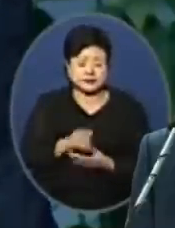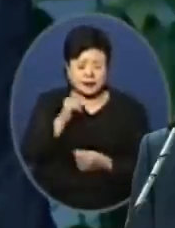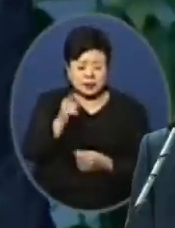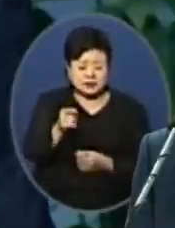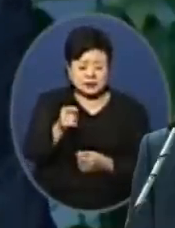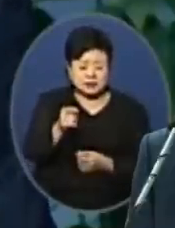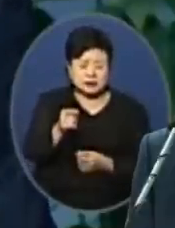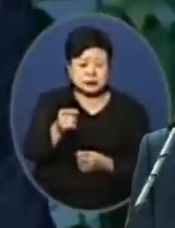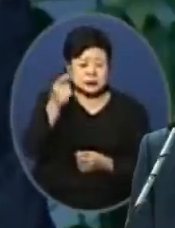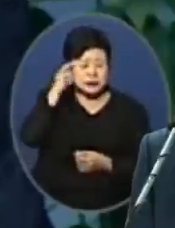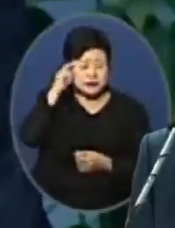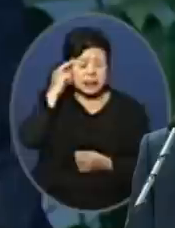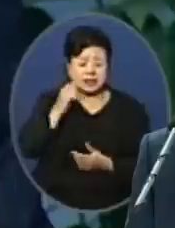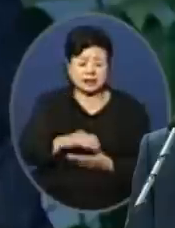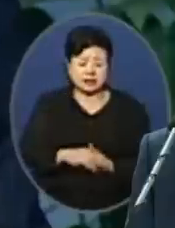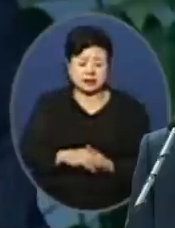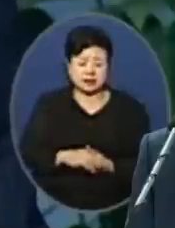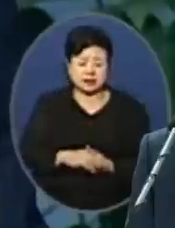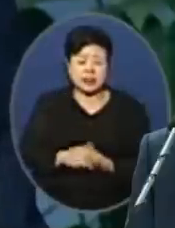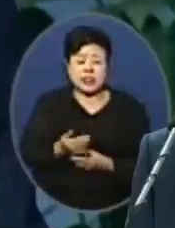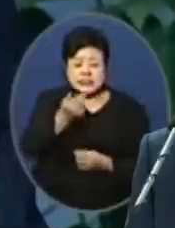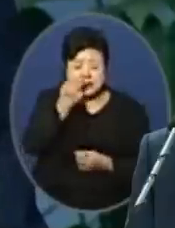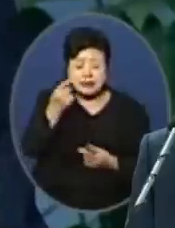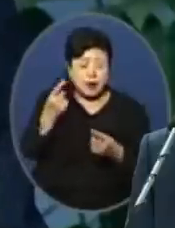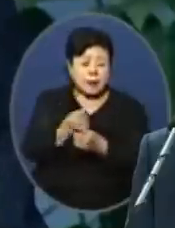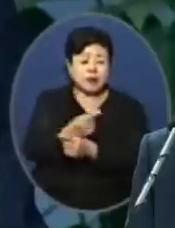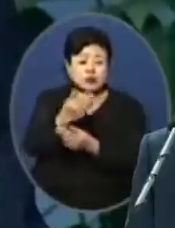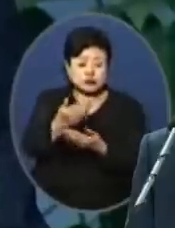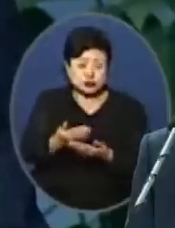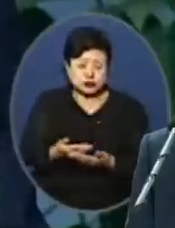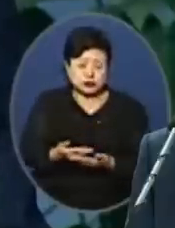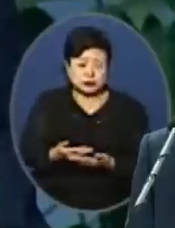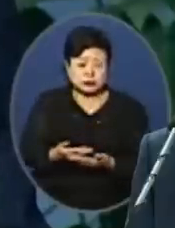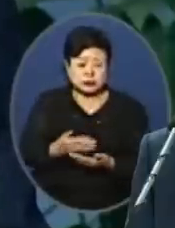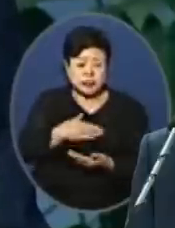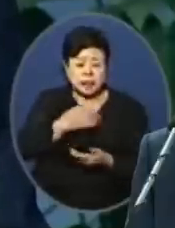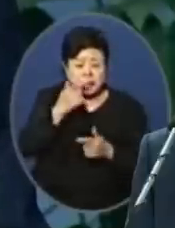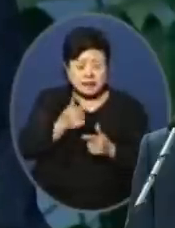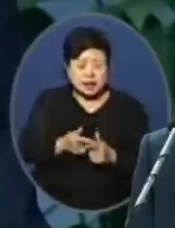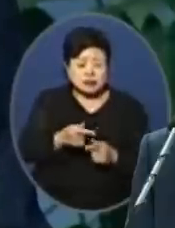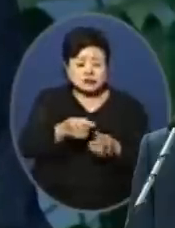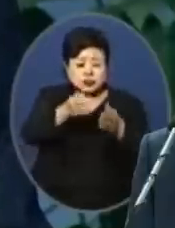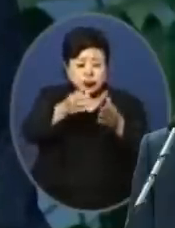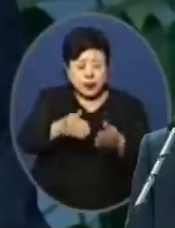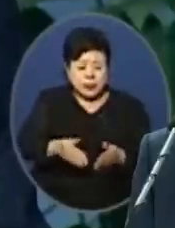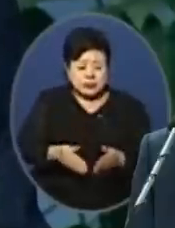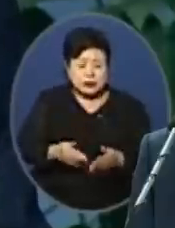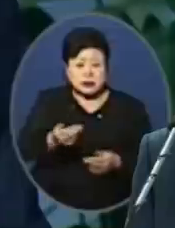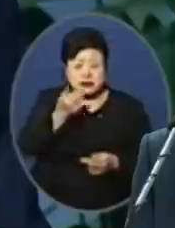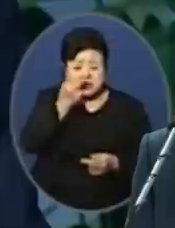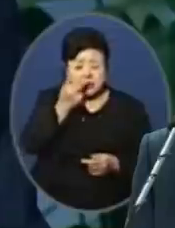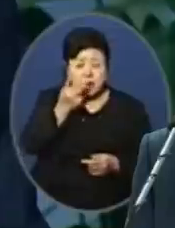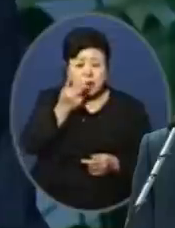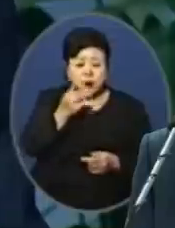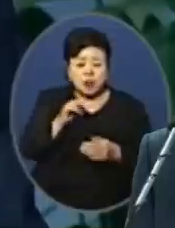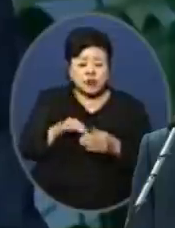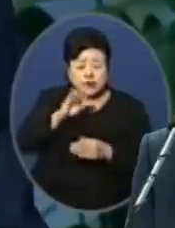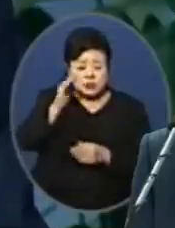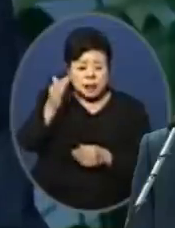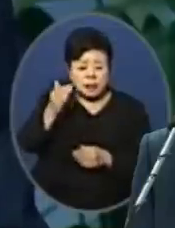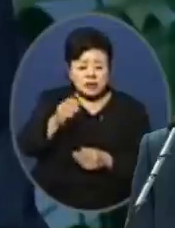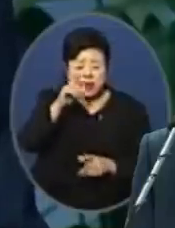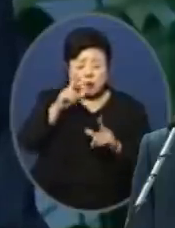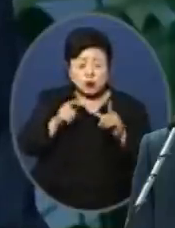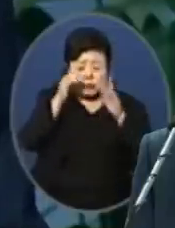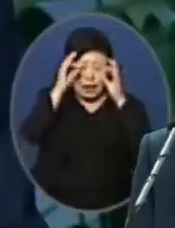이것을 늘 생각해야 되고 생명을 바꾸어치게 해서 내가 예수로 말미암아 생명으로 넘치게 된